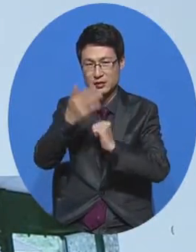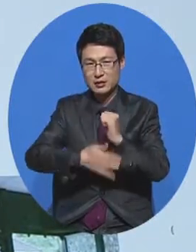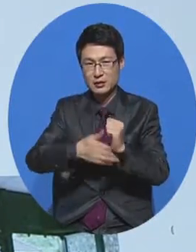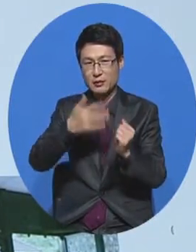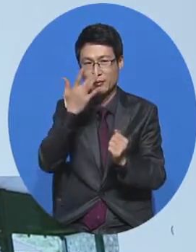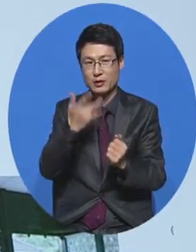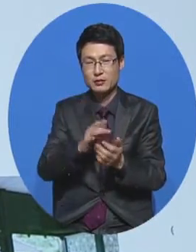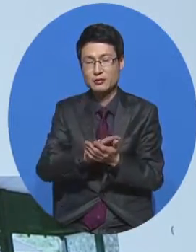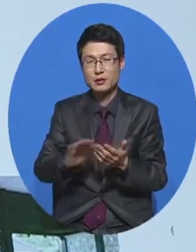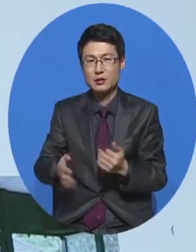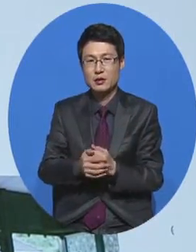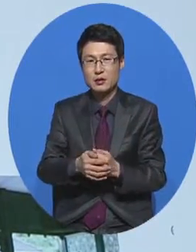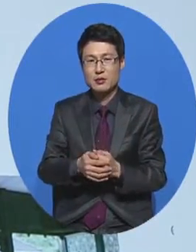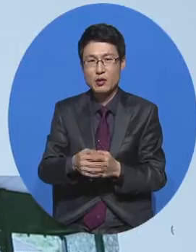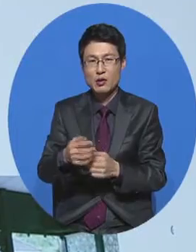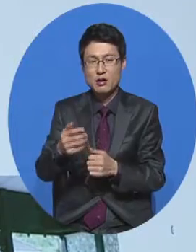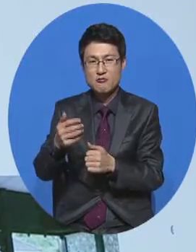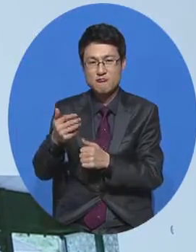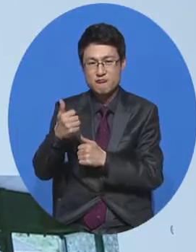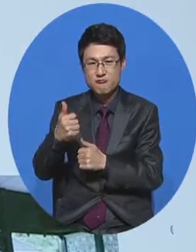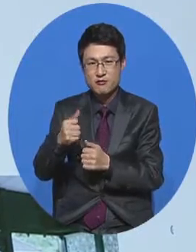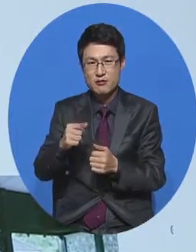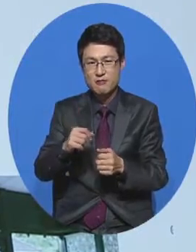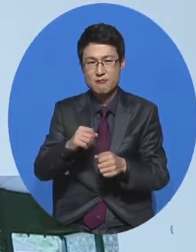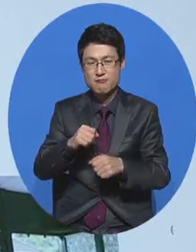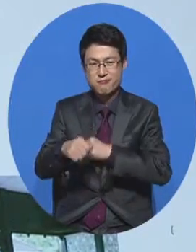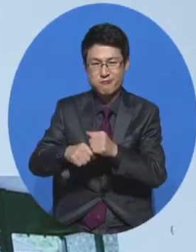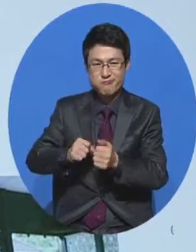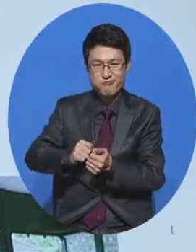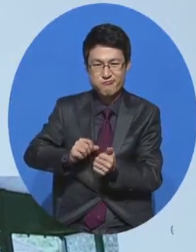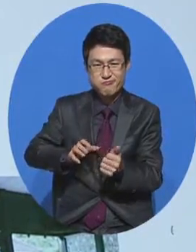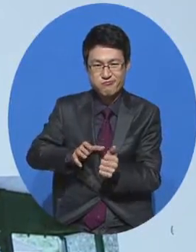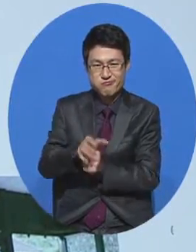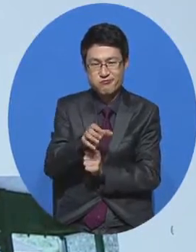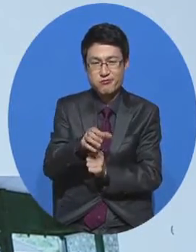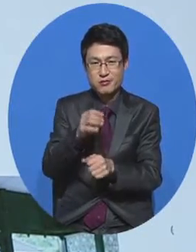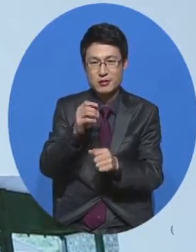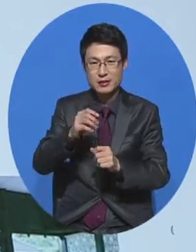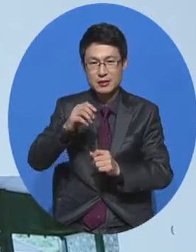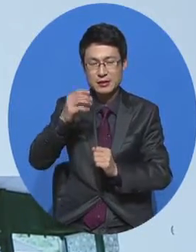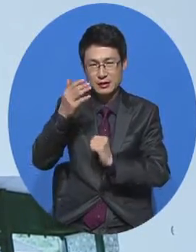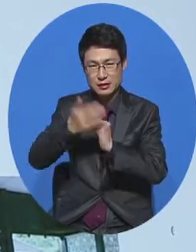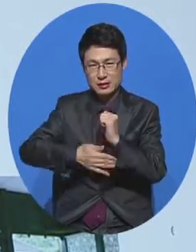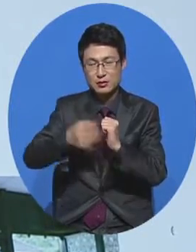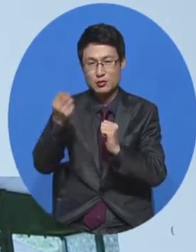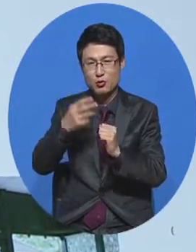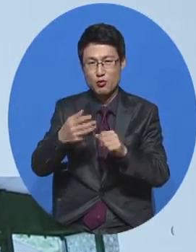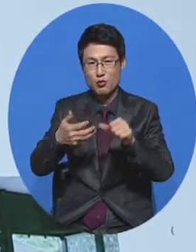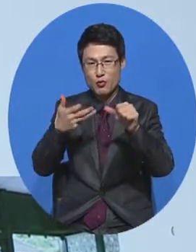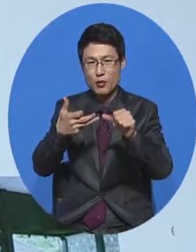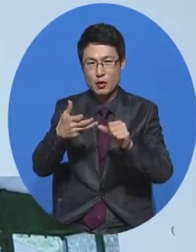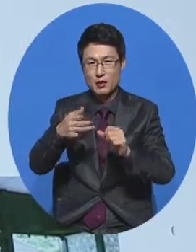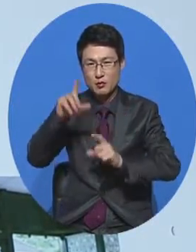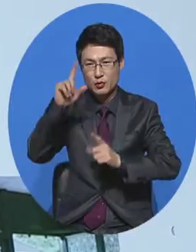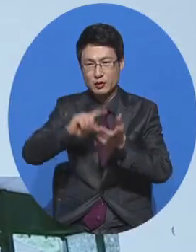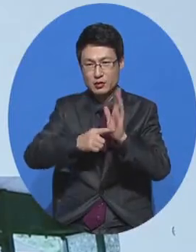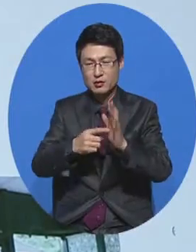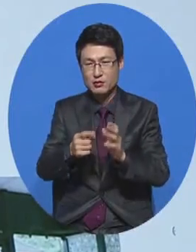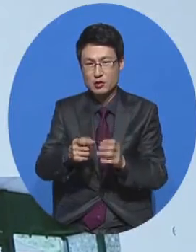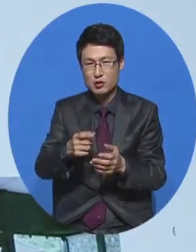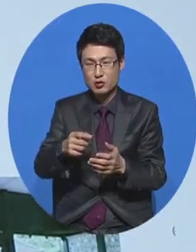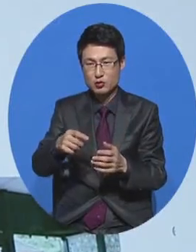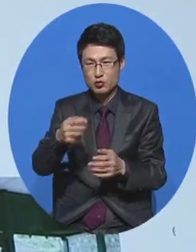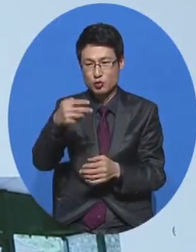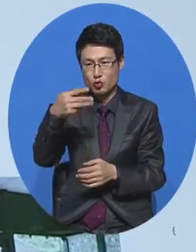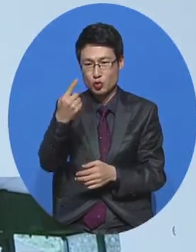있습니다 계엄군의 무차별 적인 지나 혹은 5.18 을 상징할 수 있는 도청 아픈 수 대에 사진